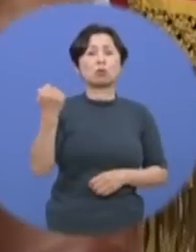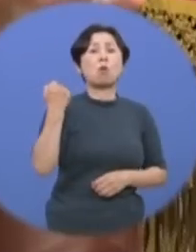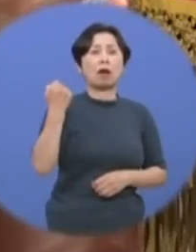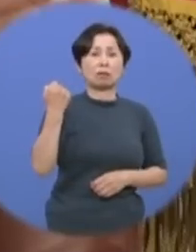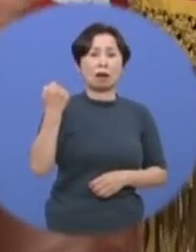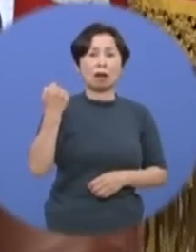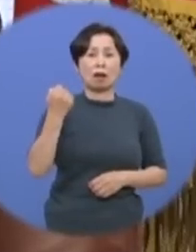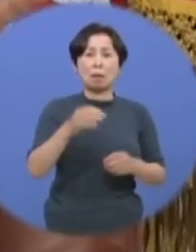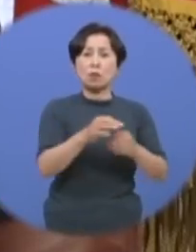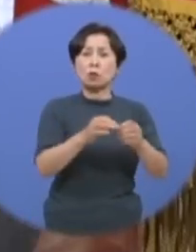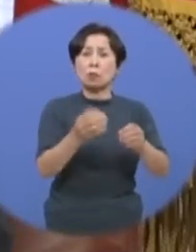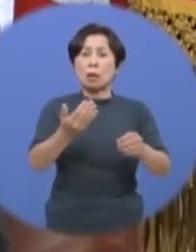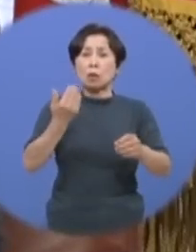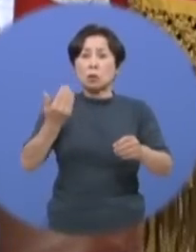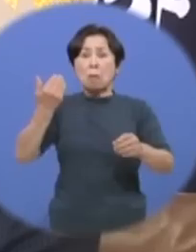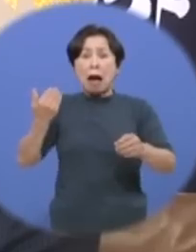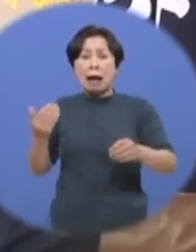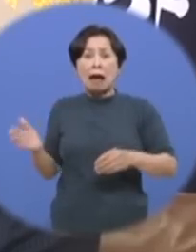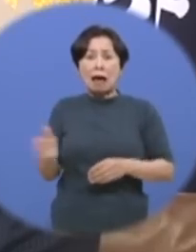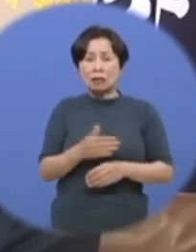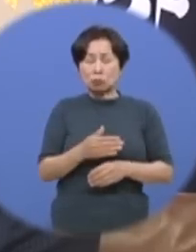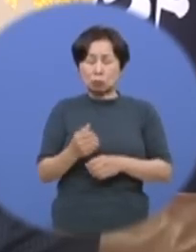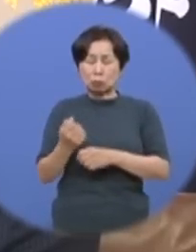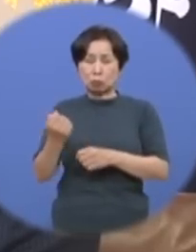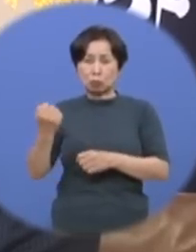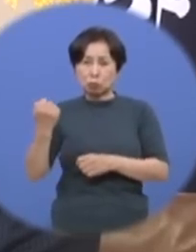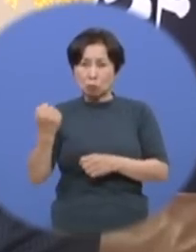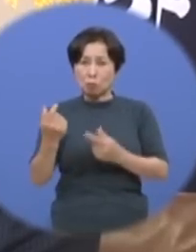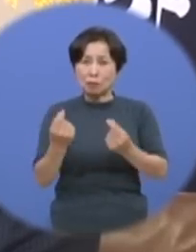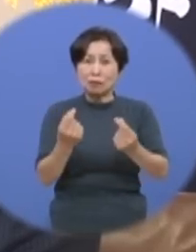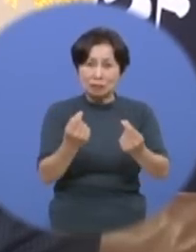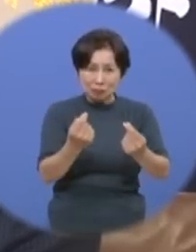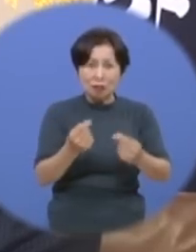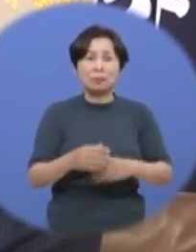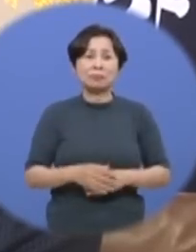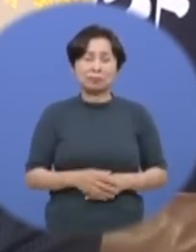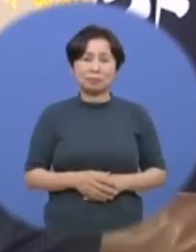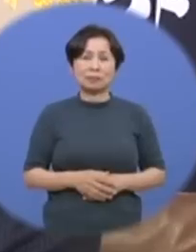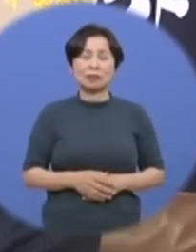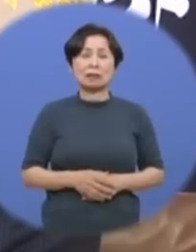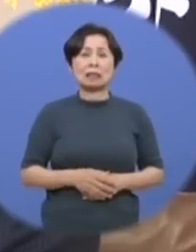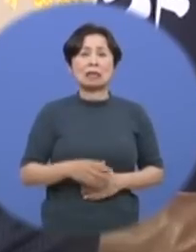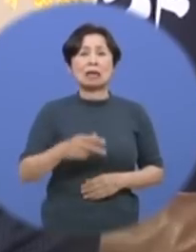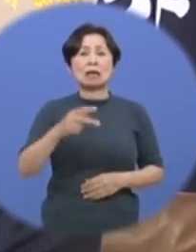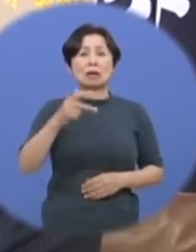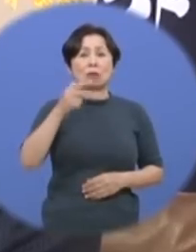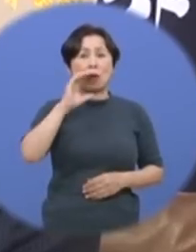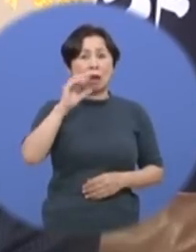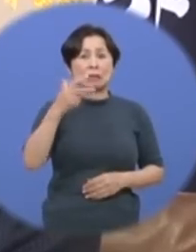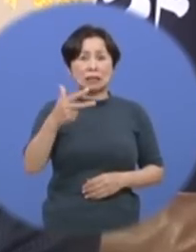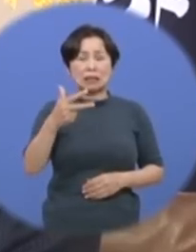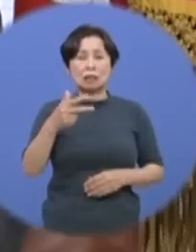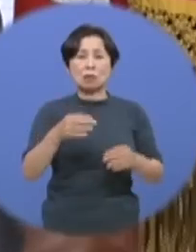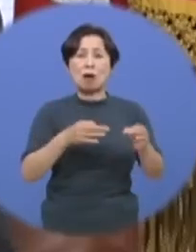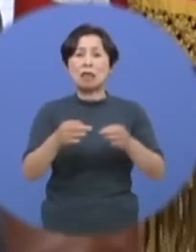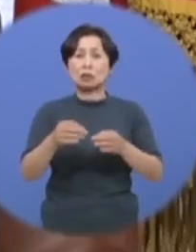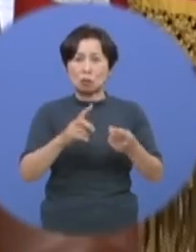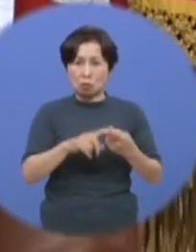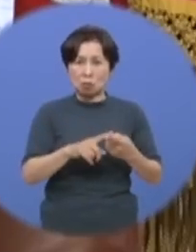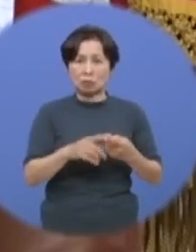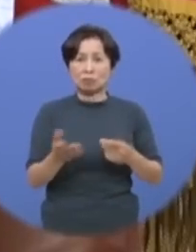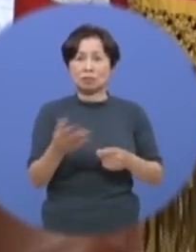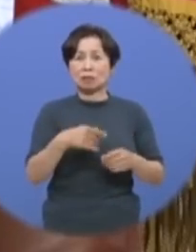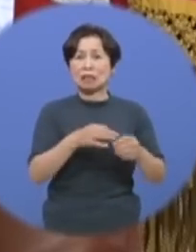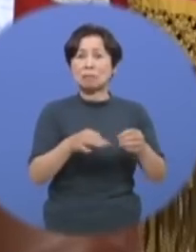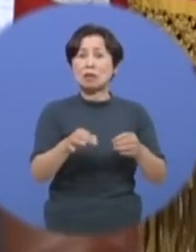もっと前の時代ですけどね a次々投稿ねあの子場所が出てきたりえ箕面市曲がってきたので